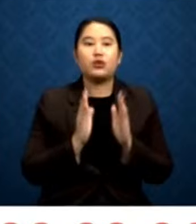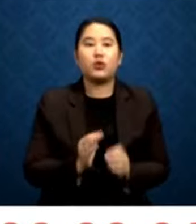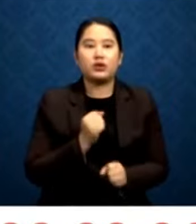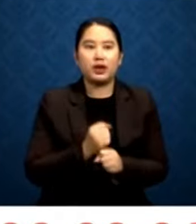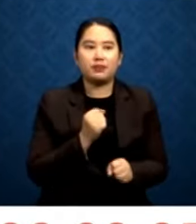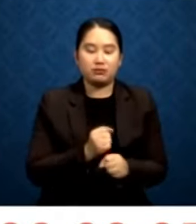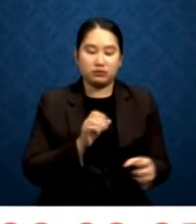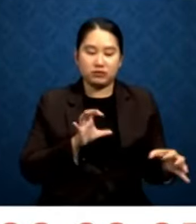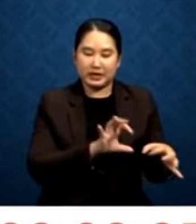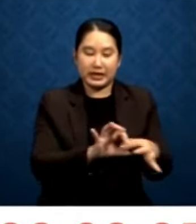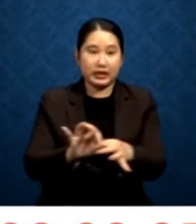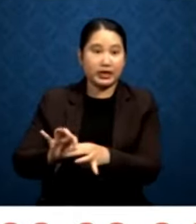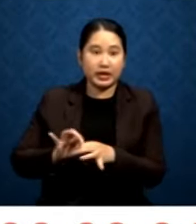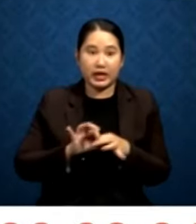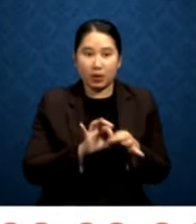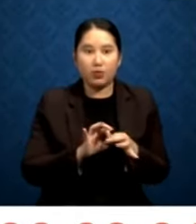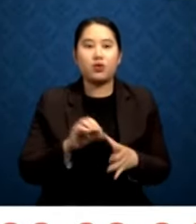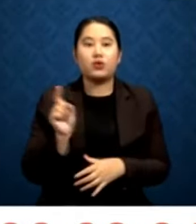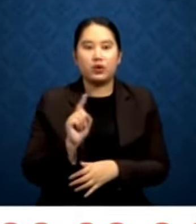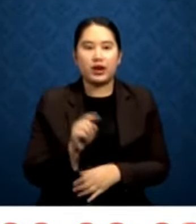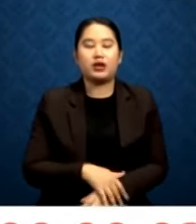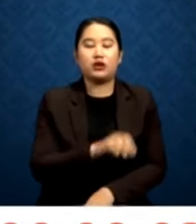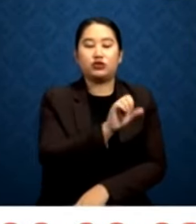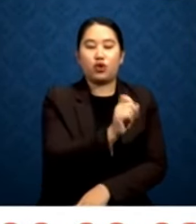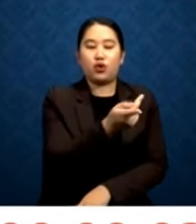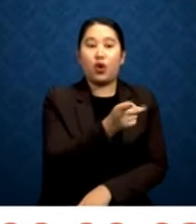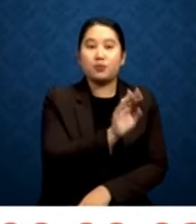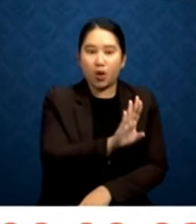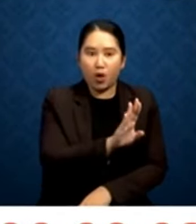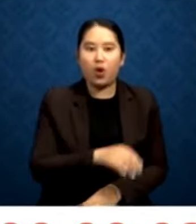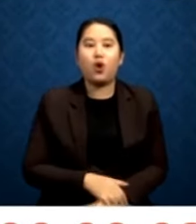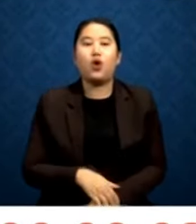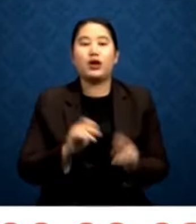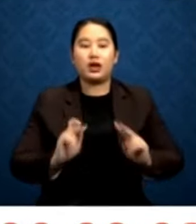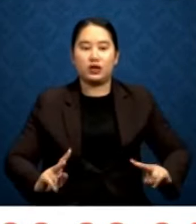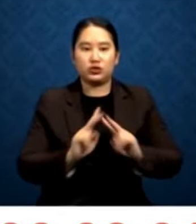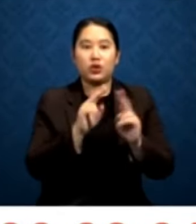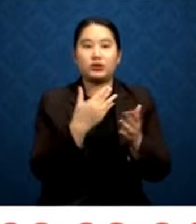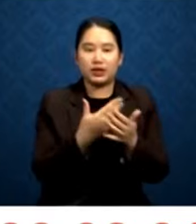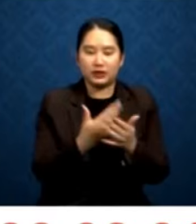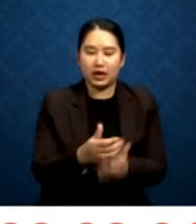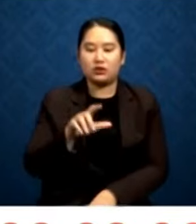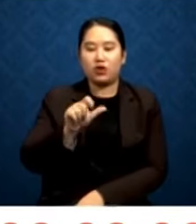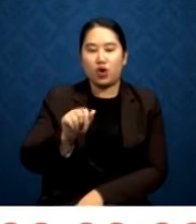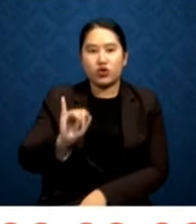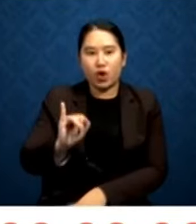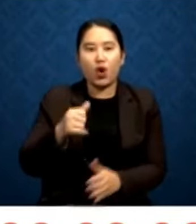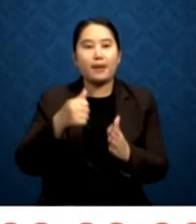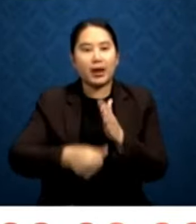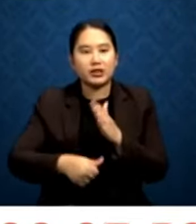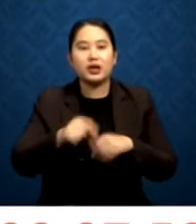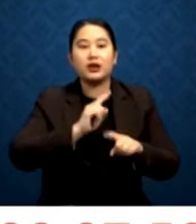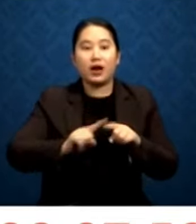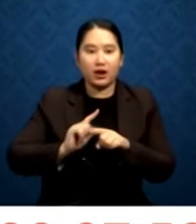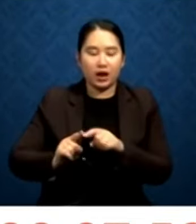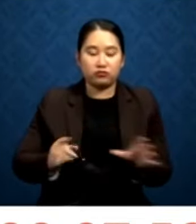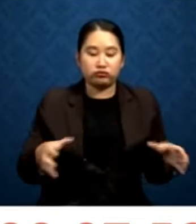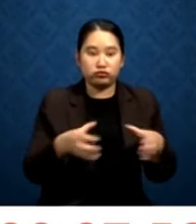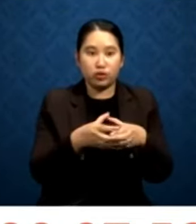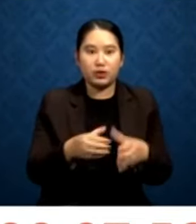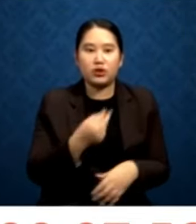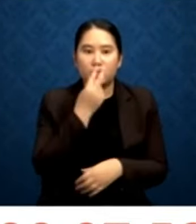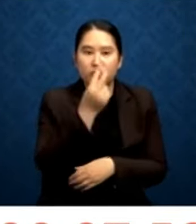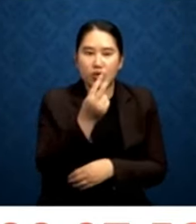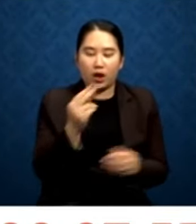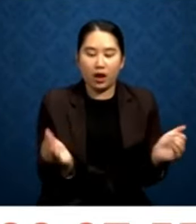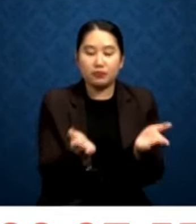้องทั้งหมดไม่วาจะเป็นสะข้อบอร สำนังศรรกิการคลัง ออยอร สัภากรเข้าไปรวม